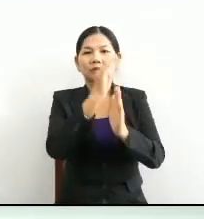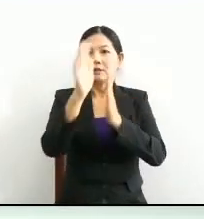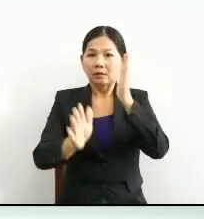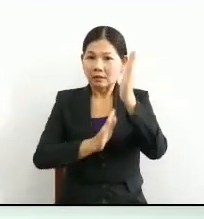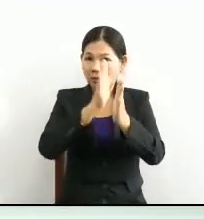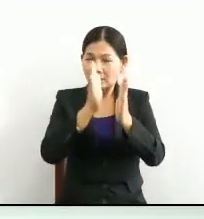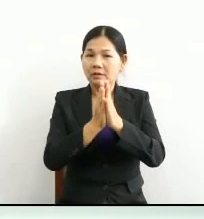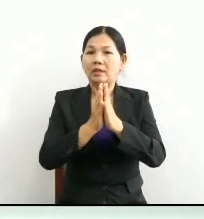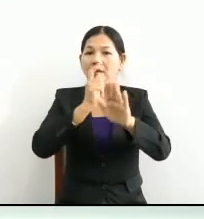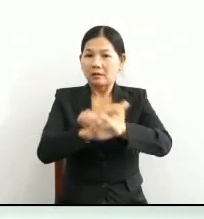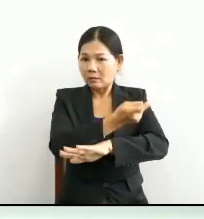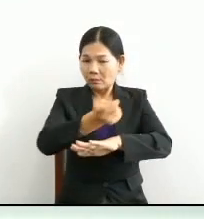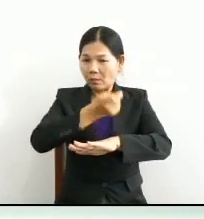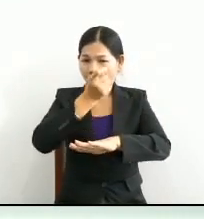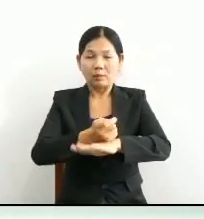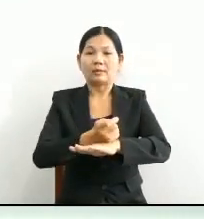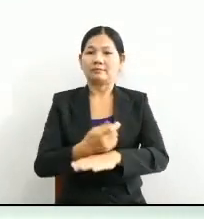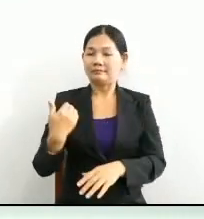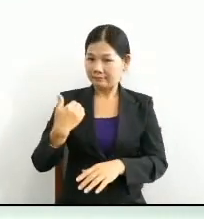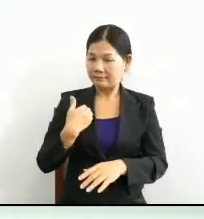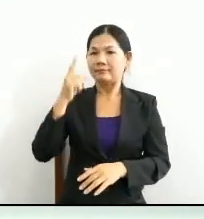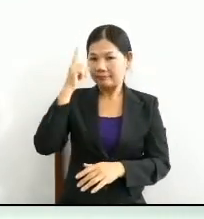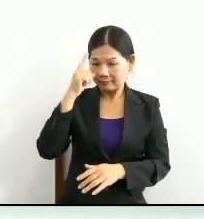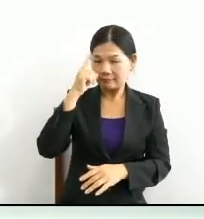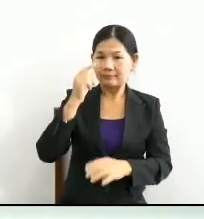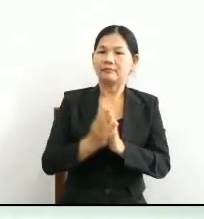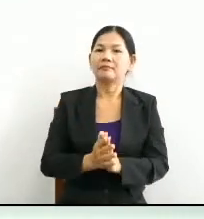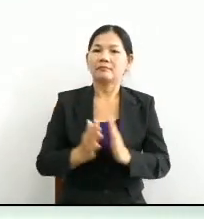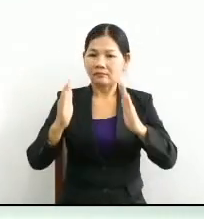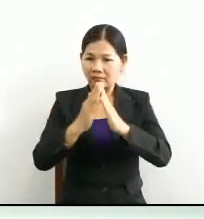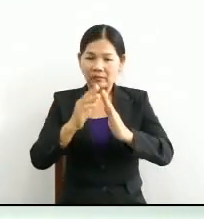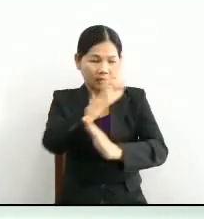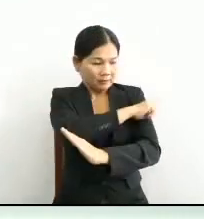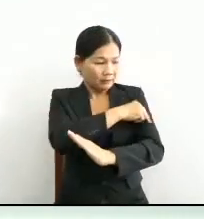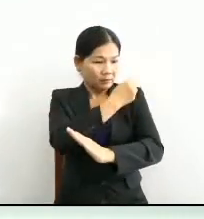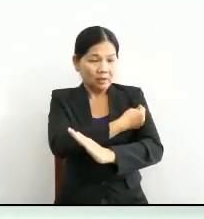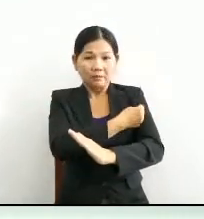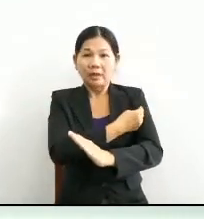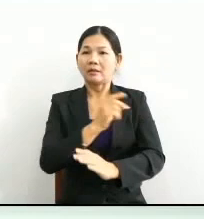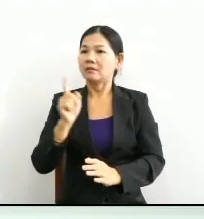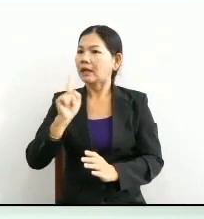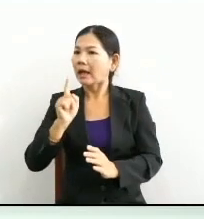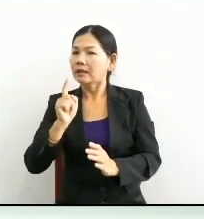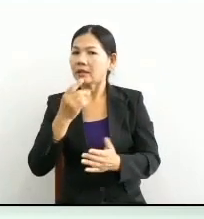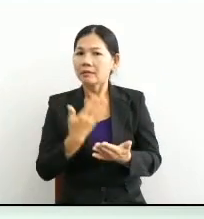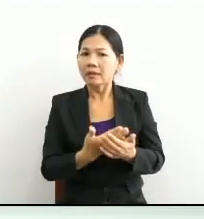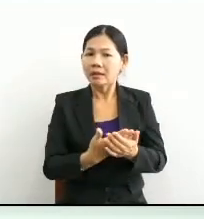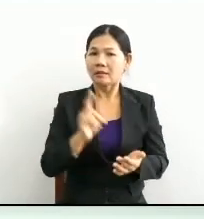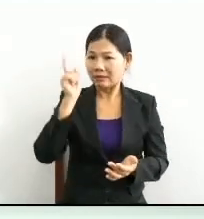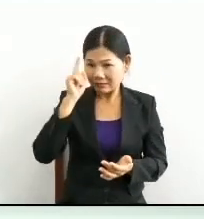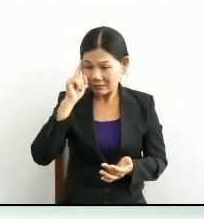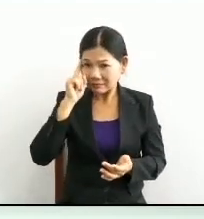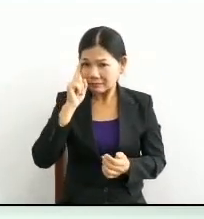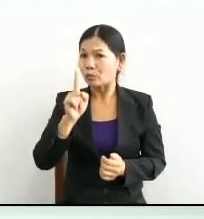thông rồi bỏ rọt nữa con nhé chà chẳng con đang nghĩ thay mình tì bệt nó cái hai thả ấy ạ bị mùi tiến còn đang ăn